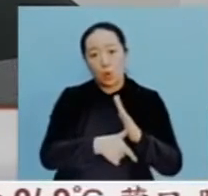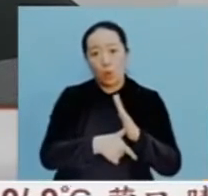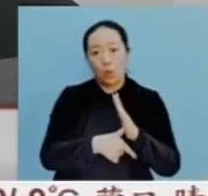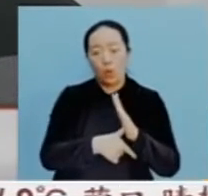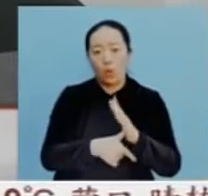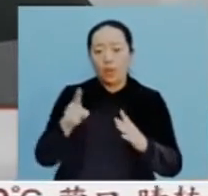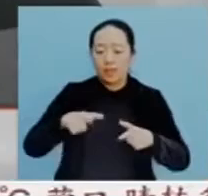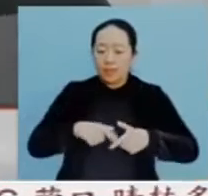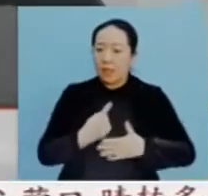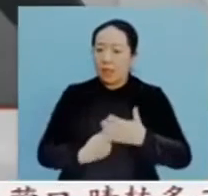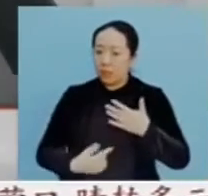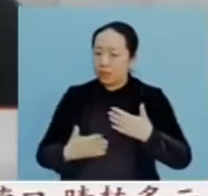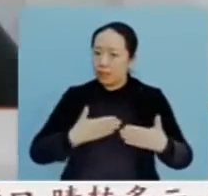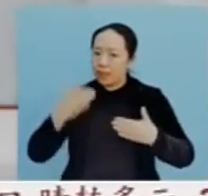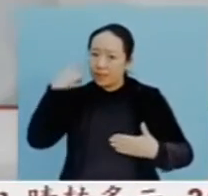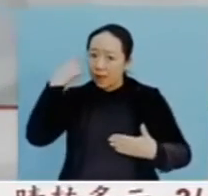一下？